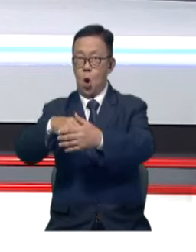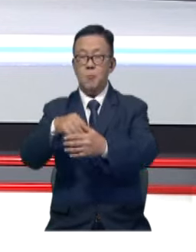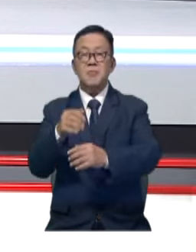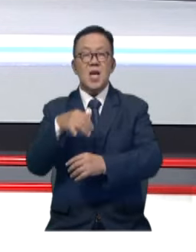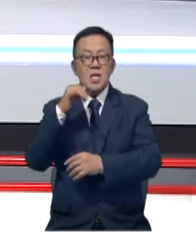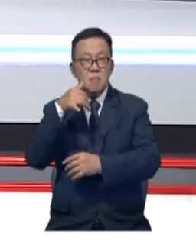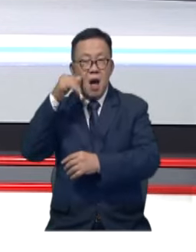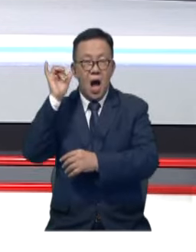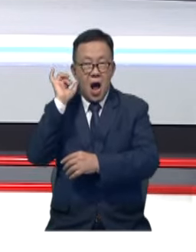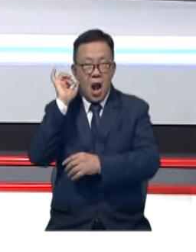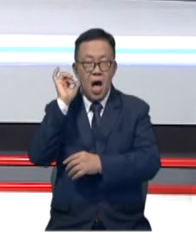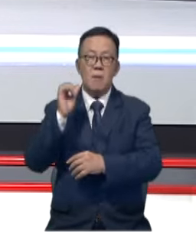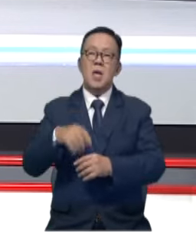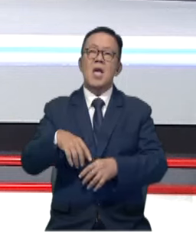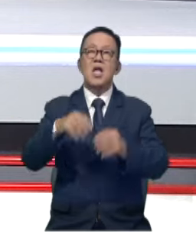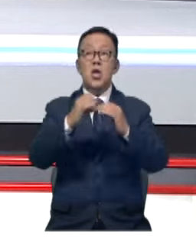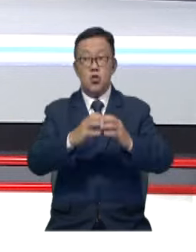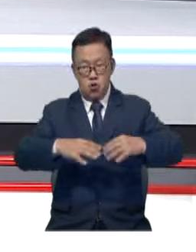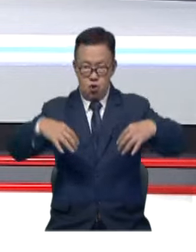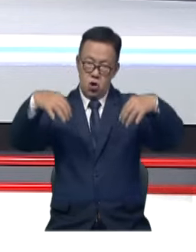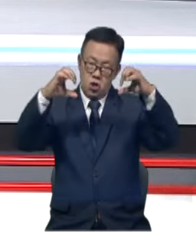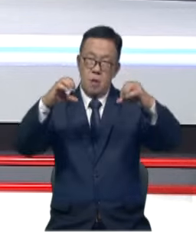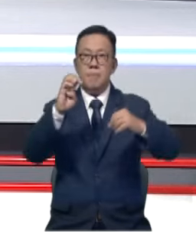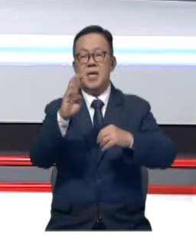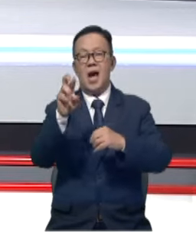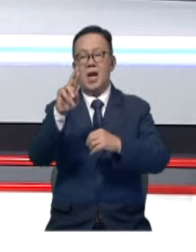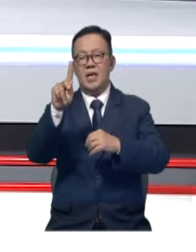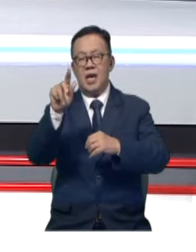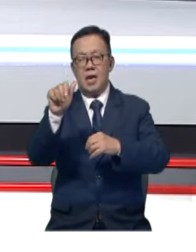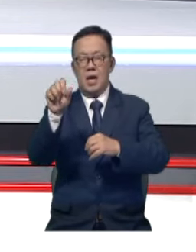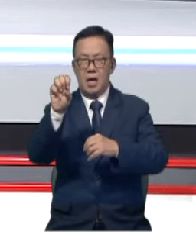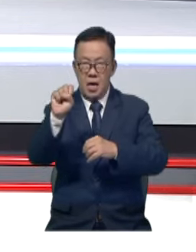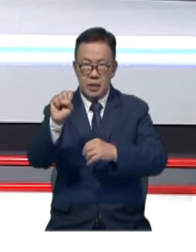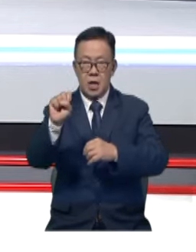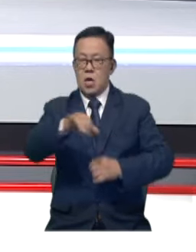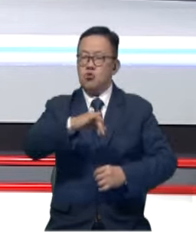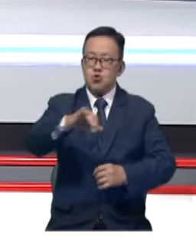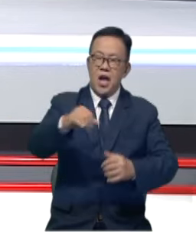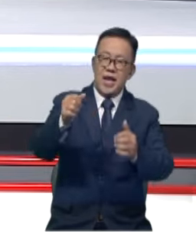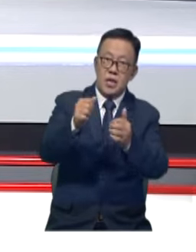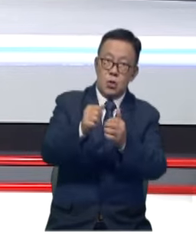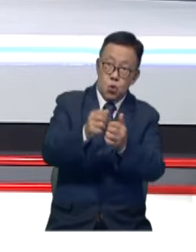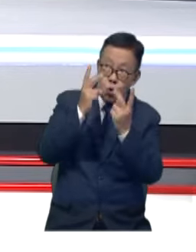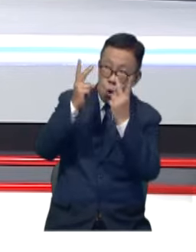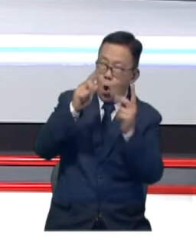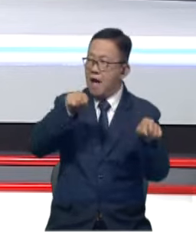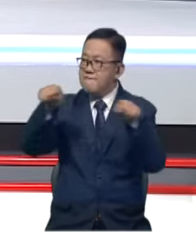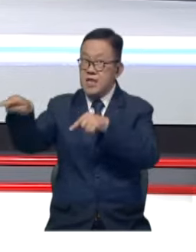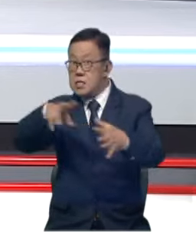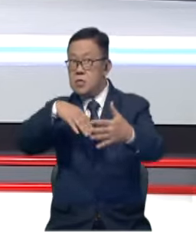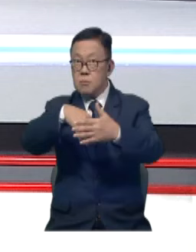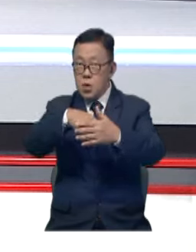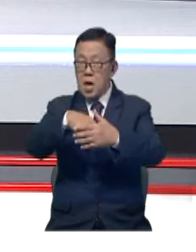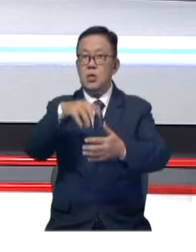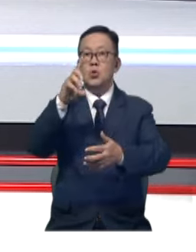di Stadium Negara Arsenal Bolkiah, Berakas. Berangkat sama paduka-paduka Adinda dan anak de Duli Yang Teramat Mulia. Duli